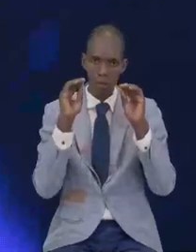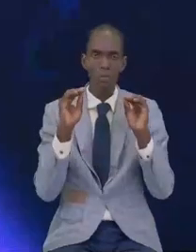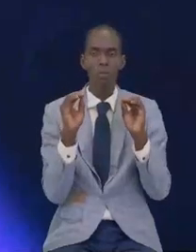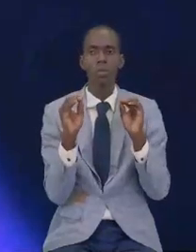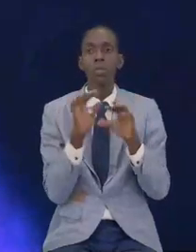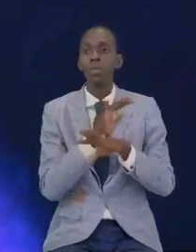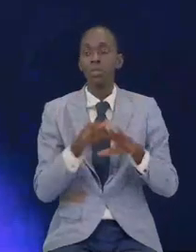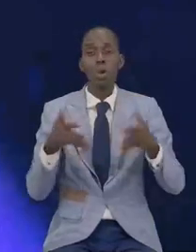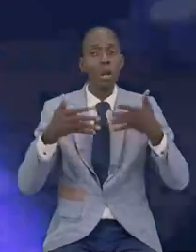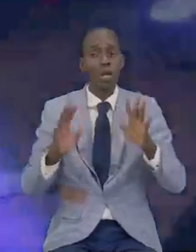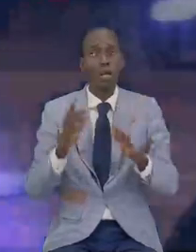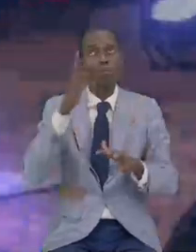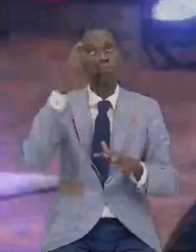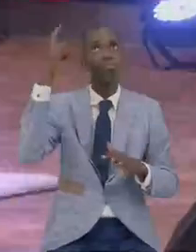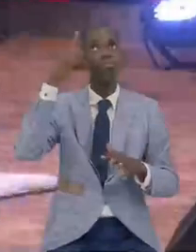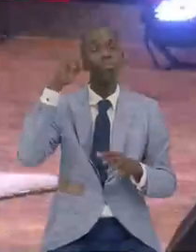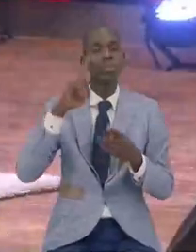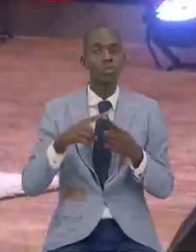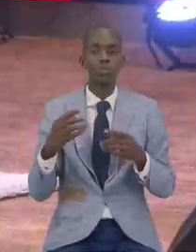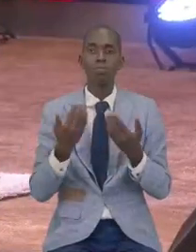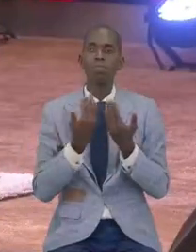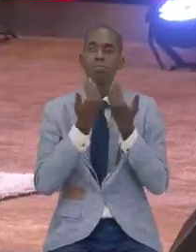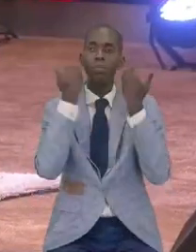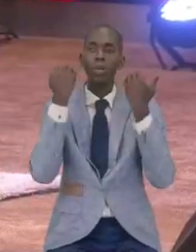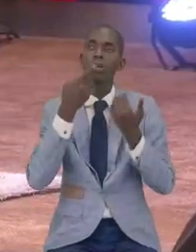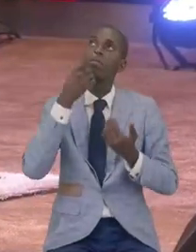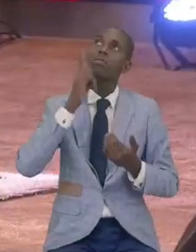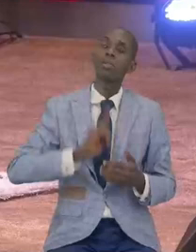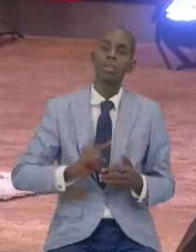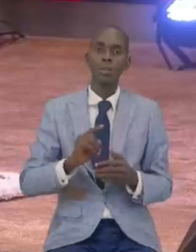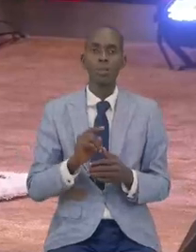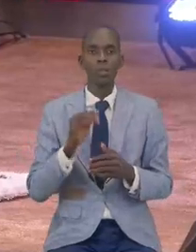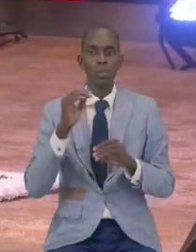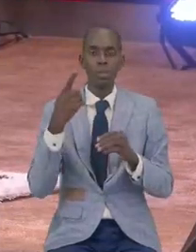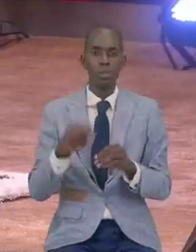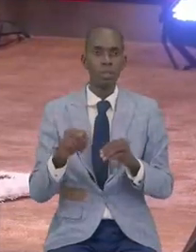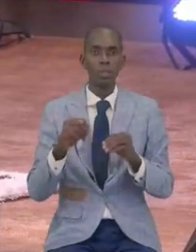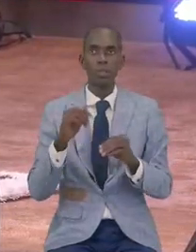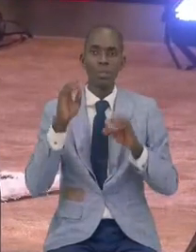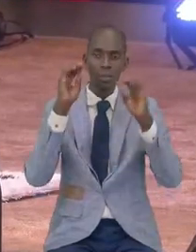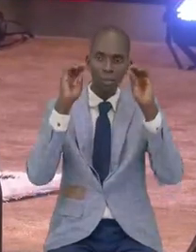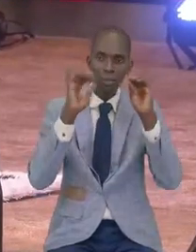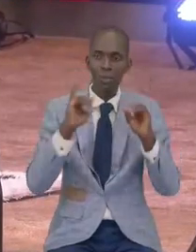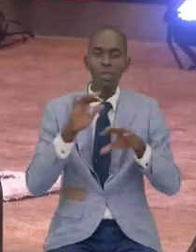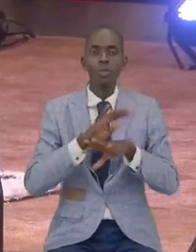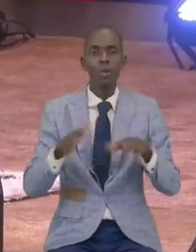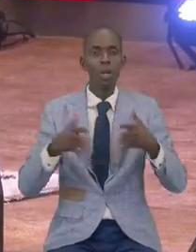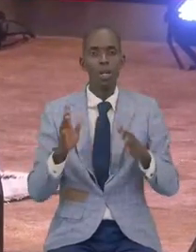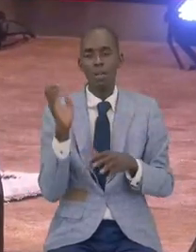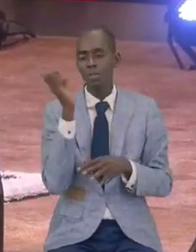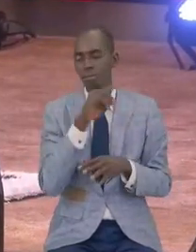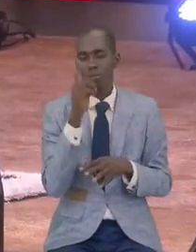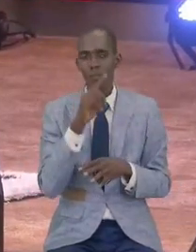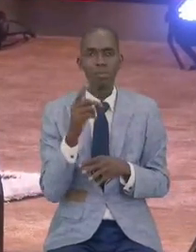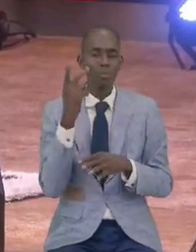permettre aux songes d'engloutir les doctrines, les visions humaines,